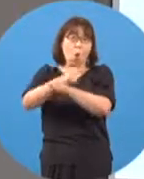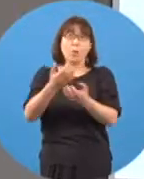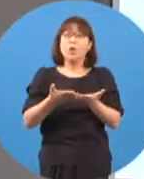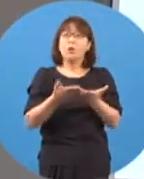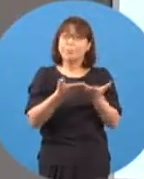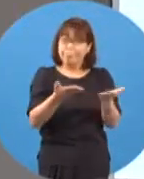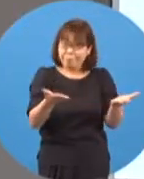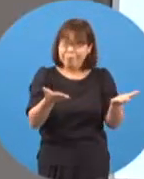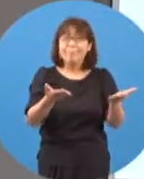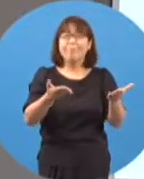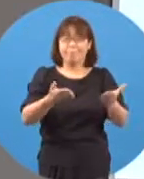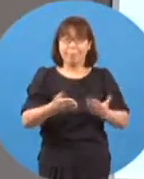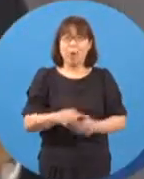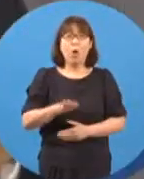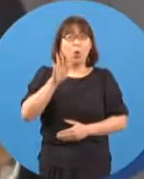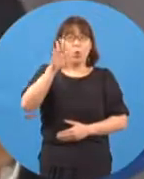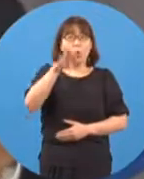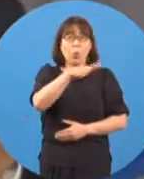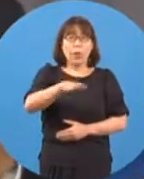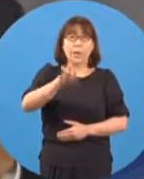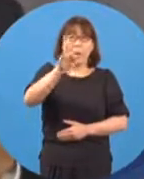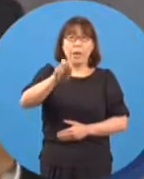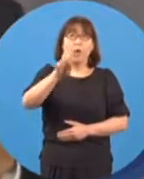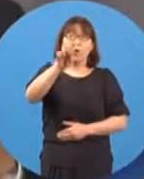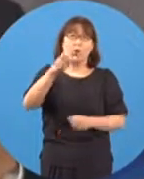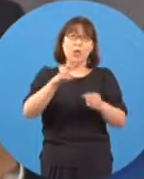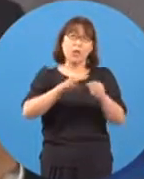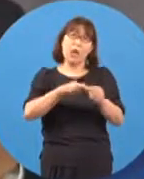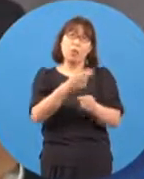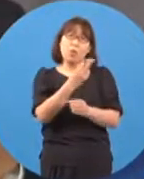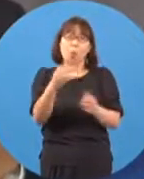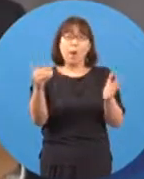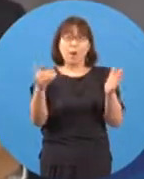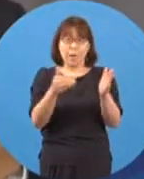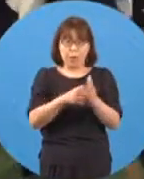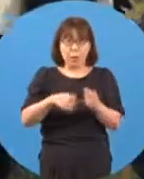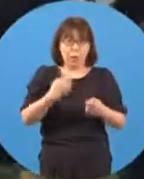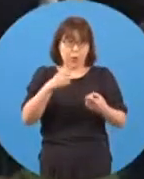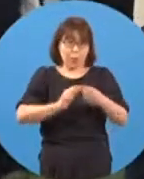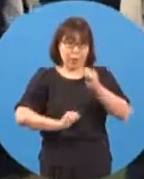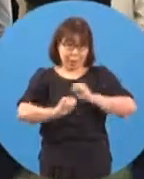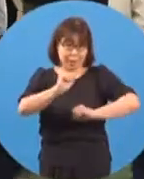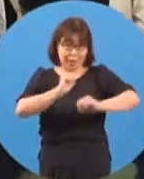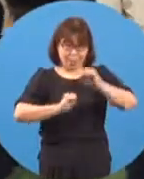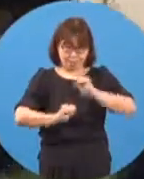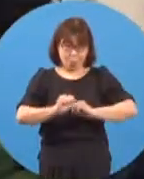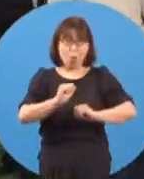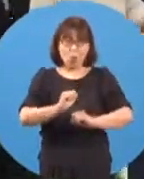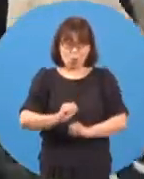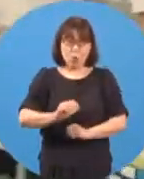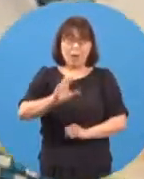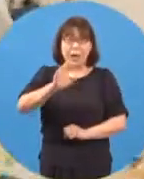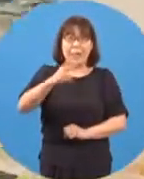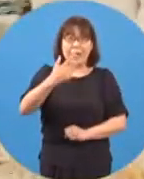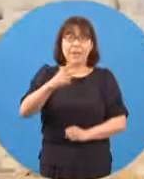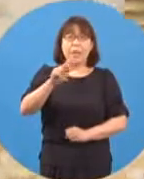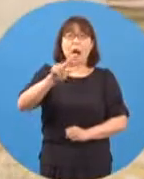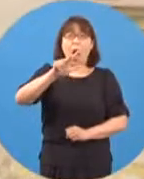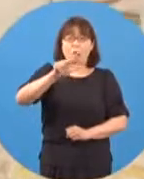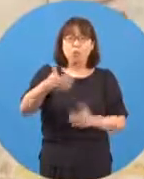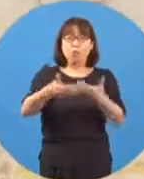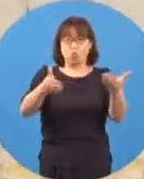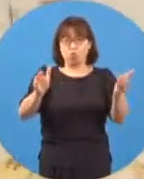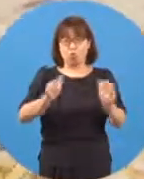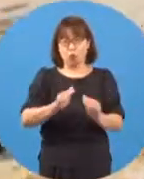をしたところであり、平成31年度までには自主的に活動を高校生の皆さん方がしていただくエシカルクラブ